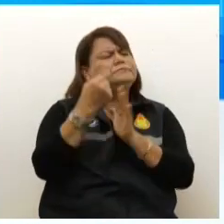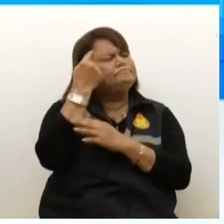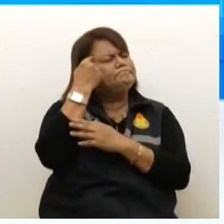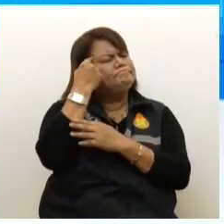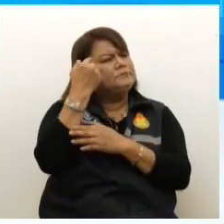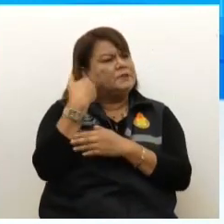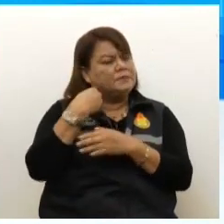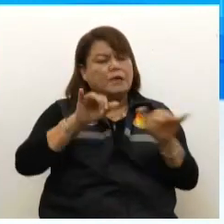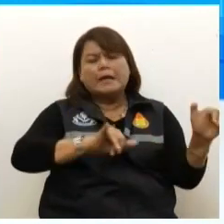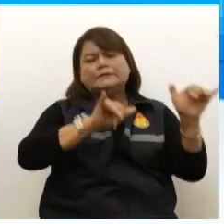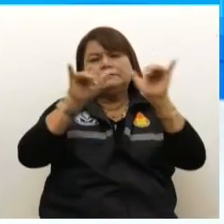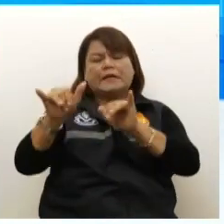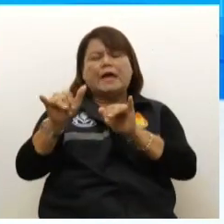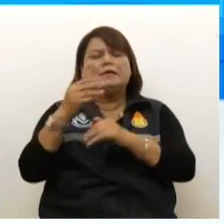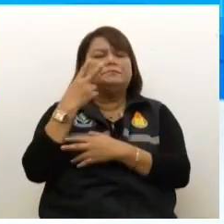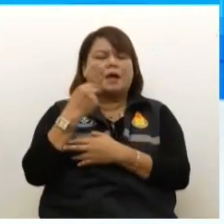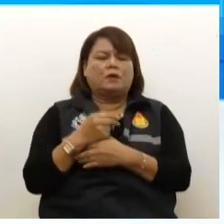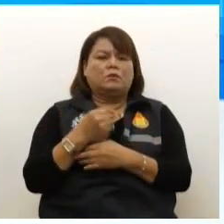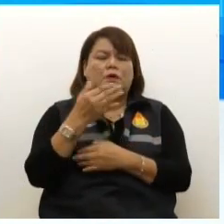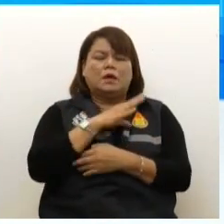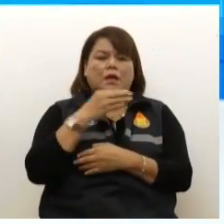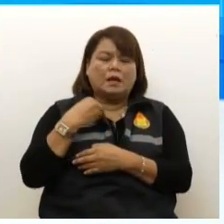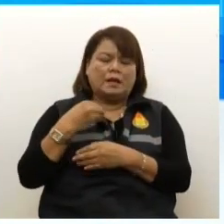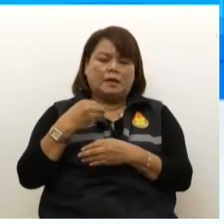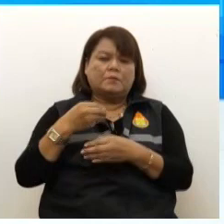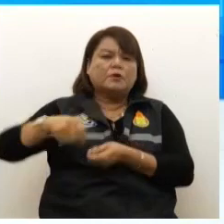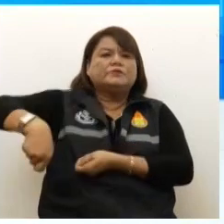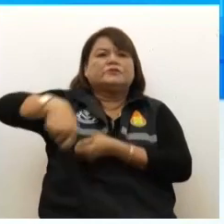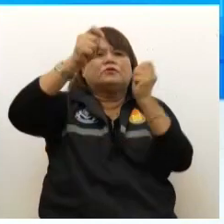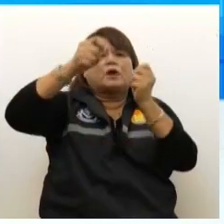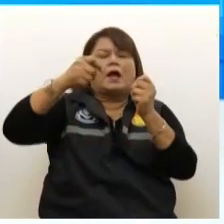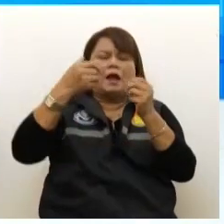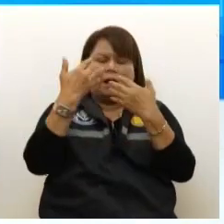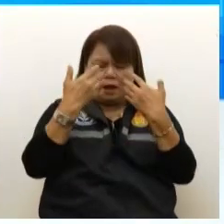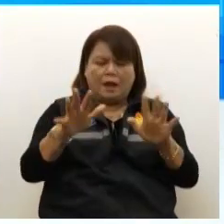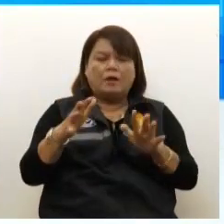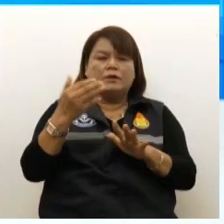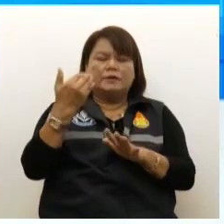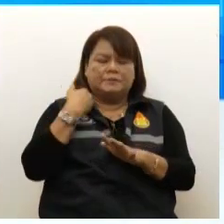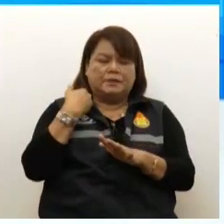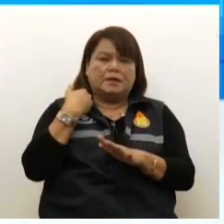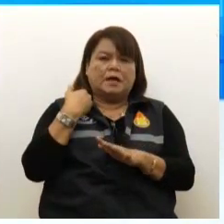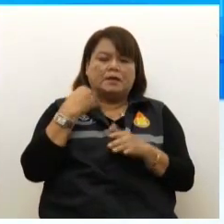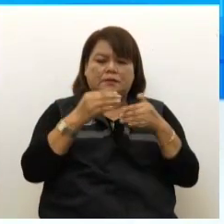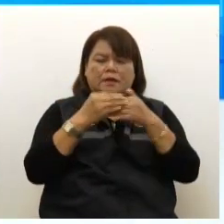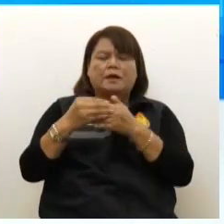มีการโยกย้ายหรือไม่หลังจากนั้นแล้วหลังสงกรานต์เนี่ยก็เข้าใจว่าจะมีการนำร